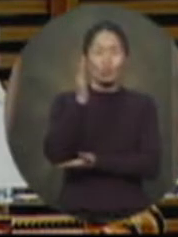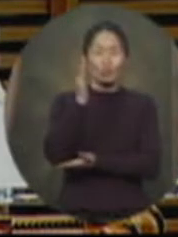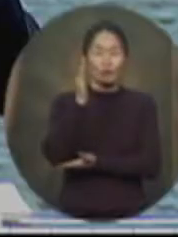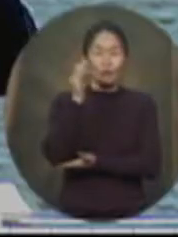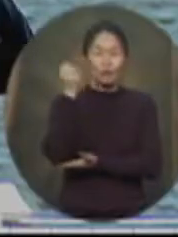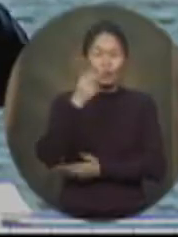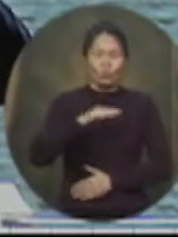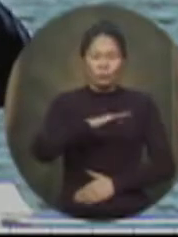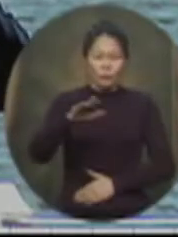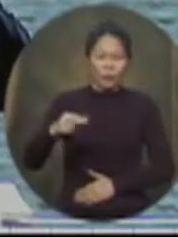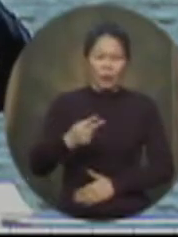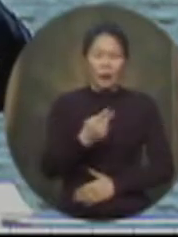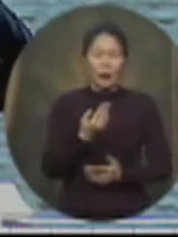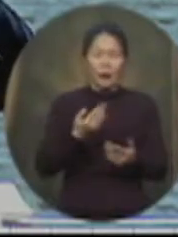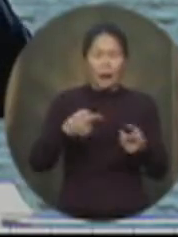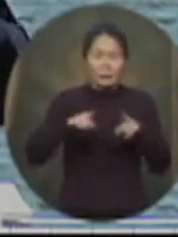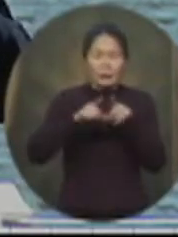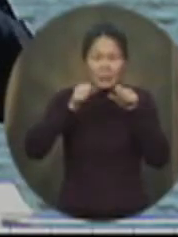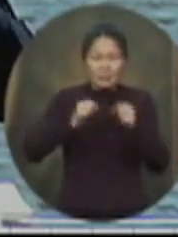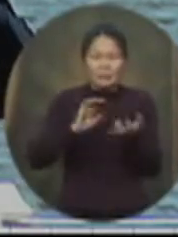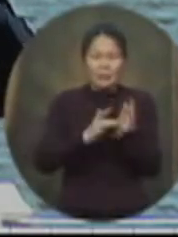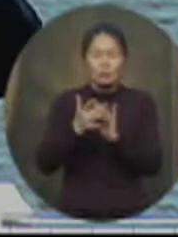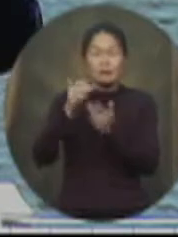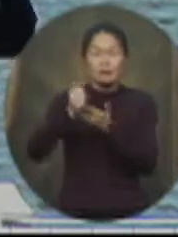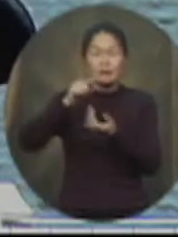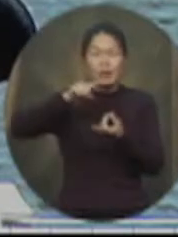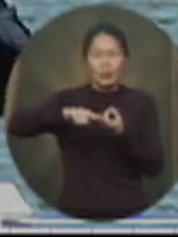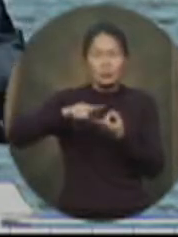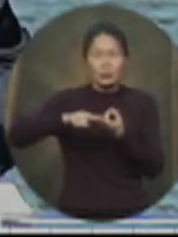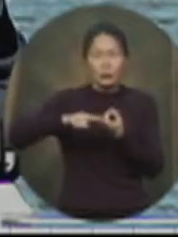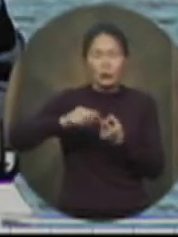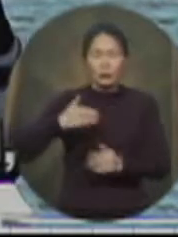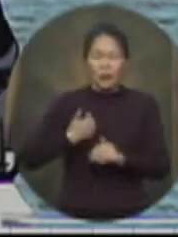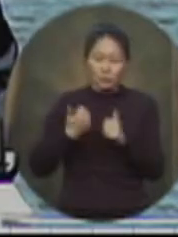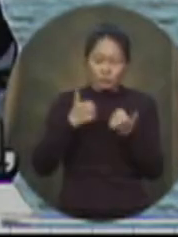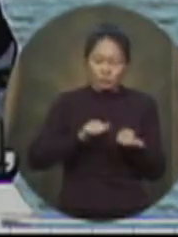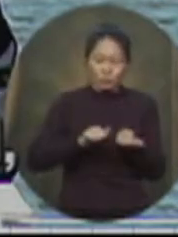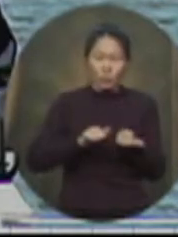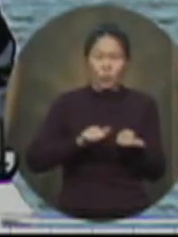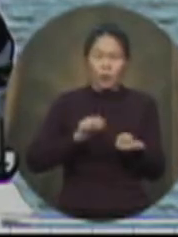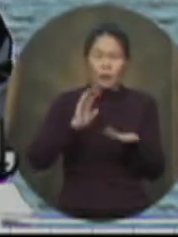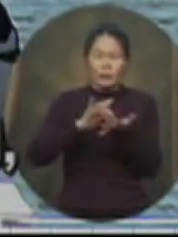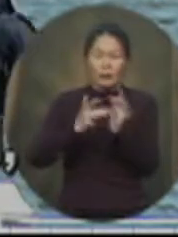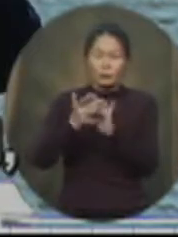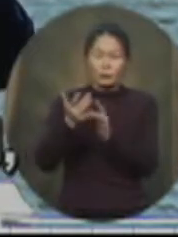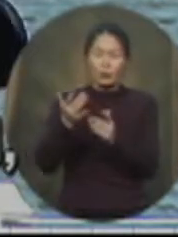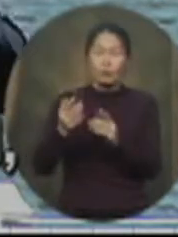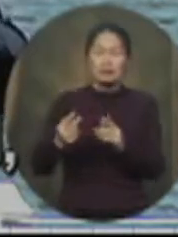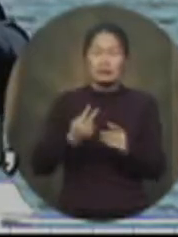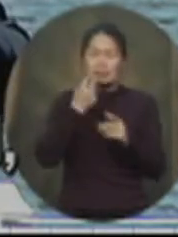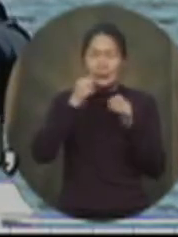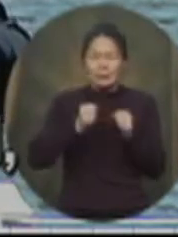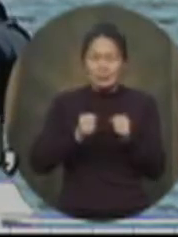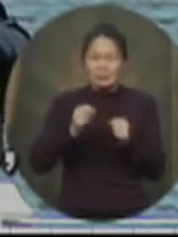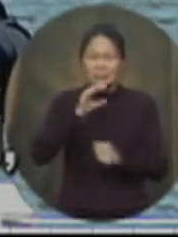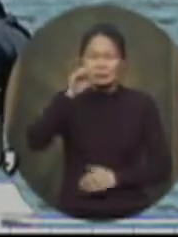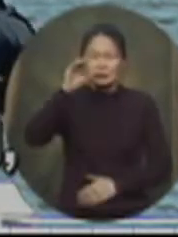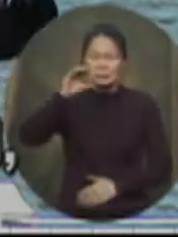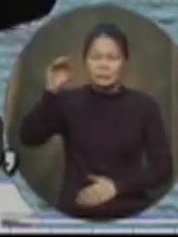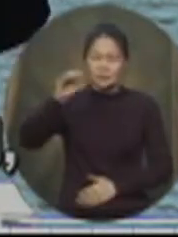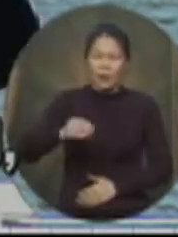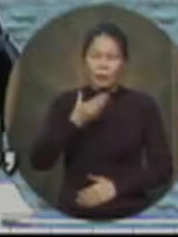우리와 함께 계시는 예수님의 대해서 나 죽고 오직 예수로 사는 십자가 복음에 대해서 하나님의 살아계신